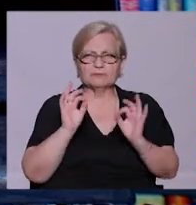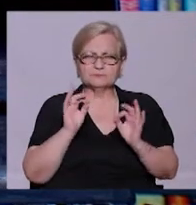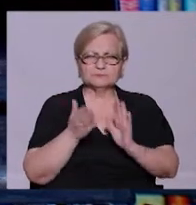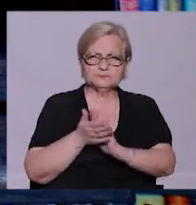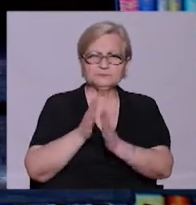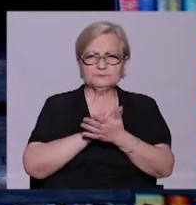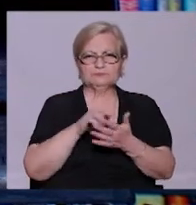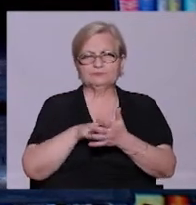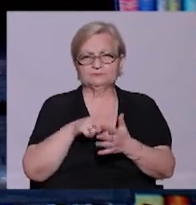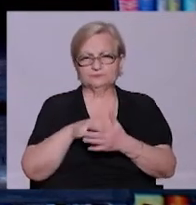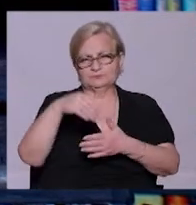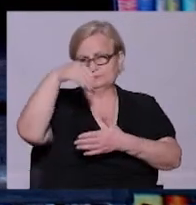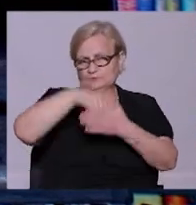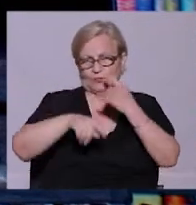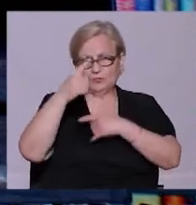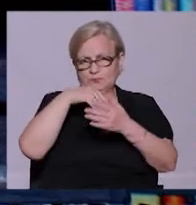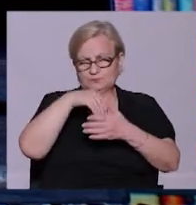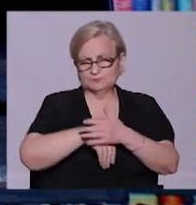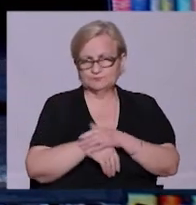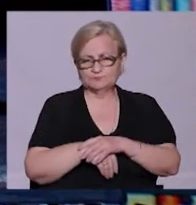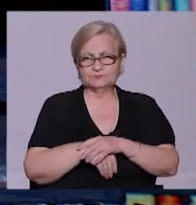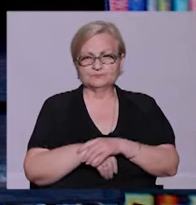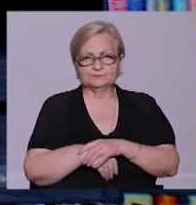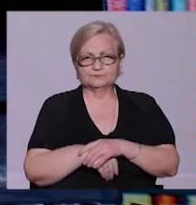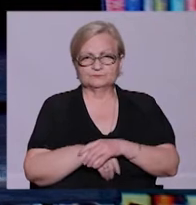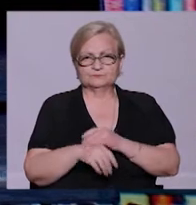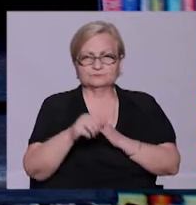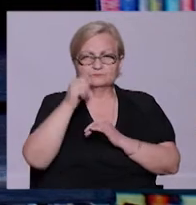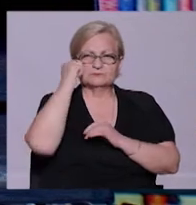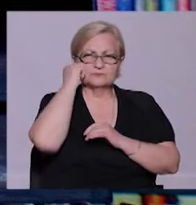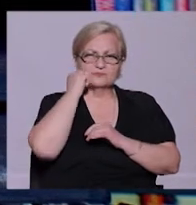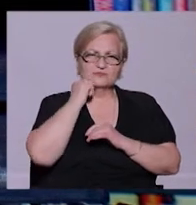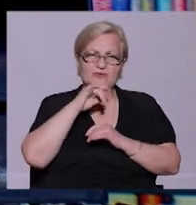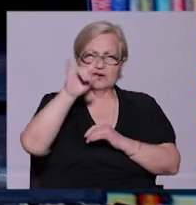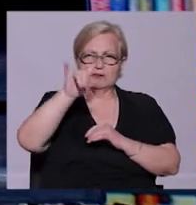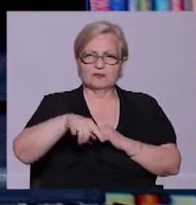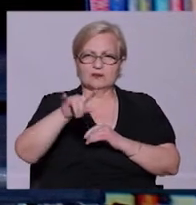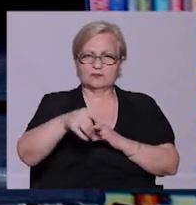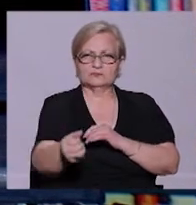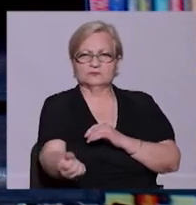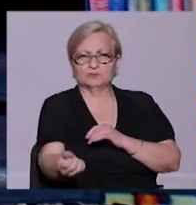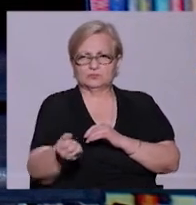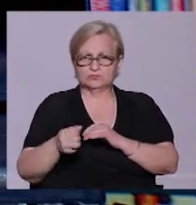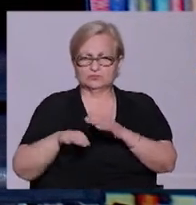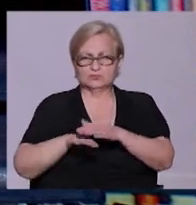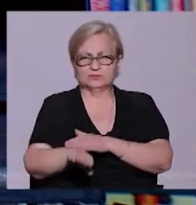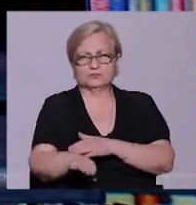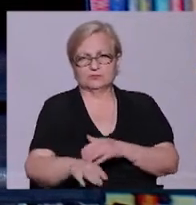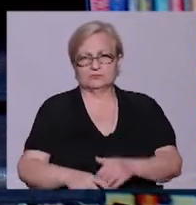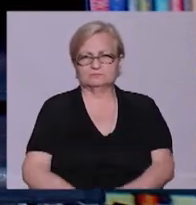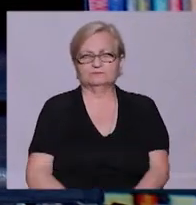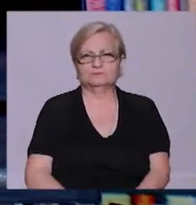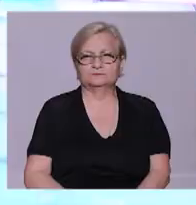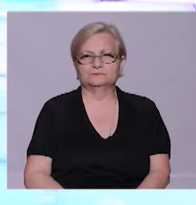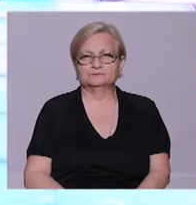წერილი, კონვერტში ჩადო და დიდი ძველი კარადის უჯრაში შეინახა.